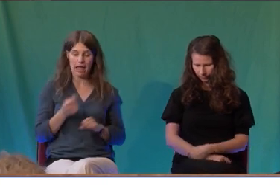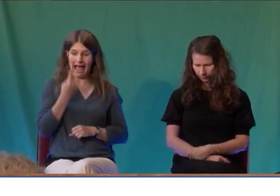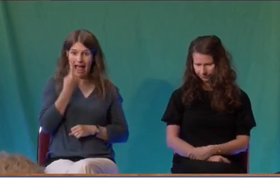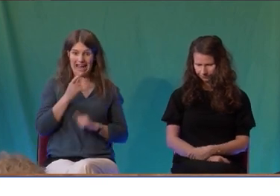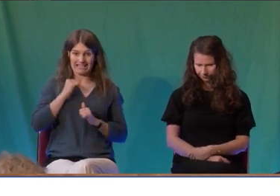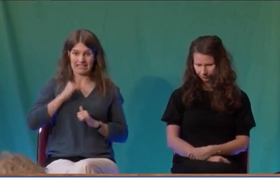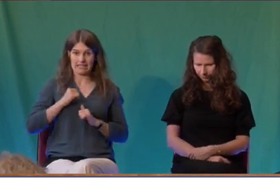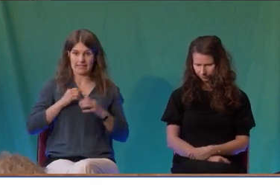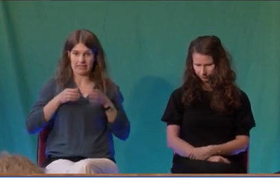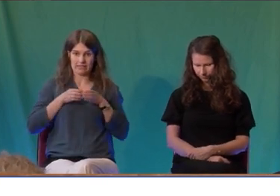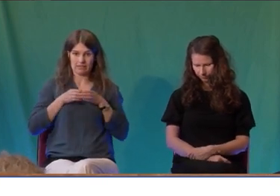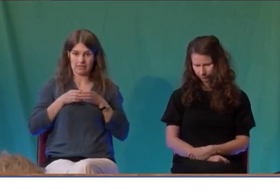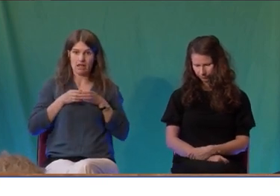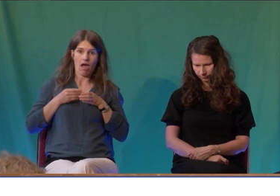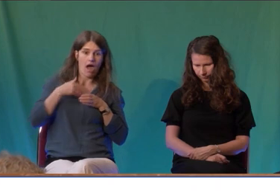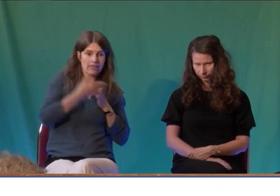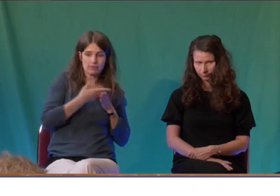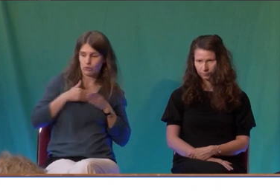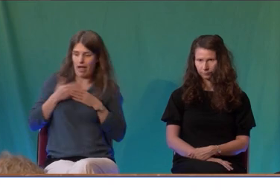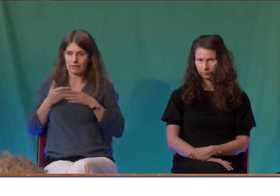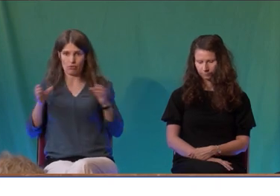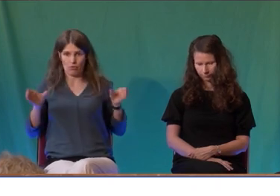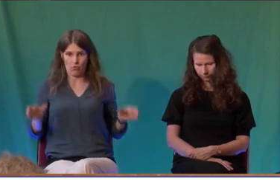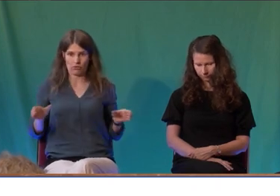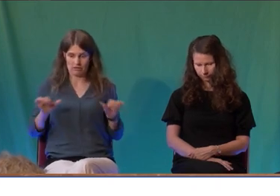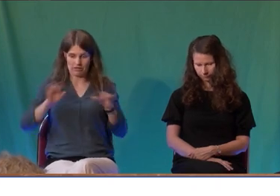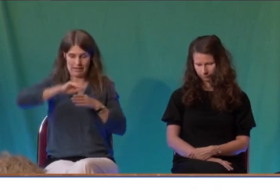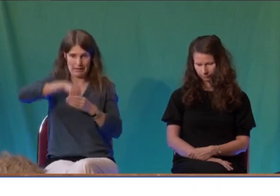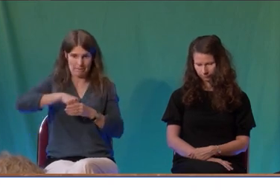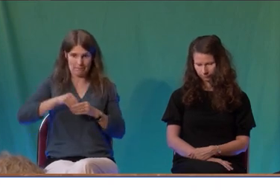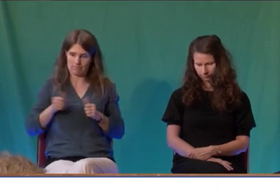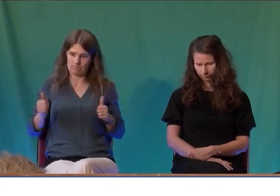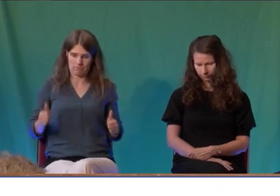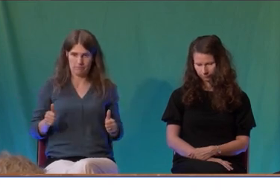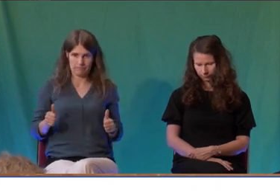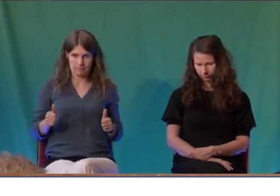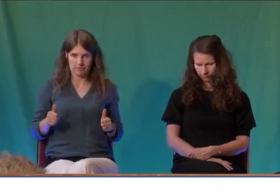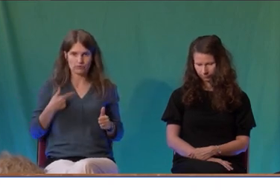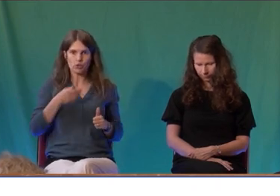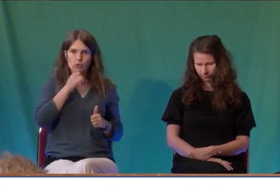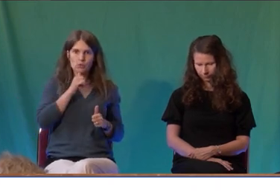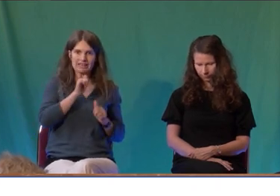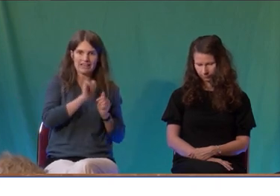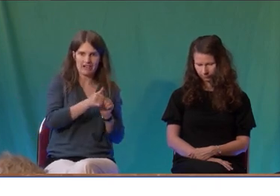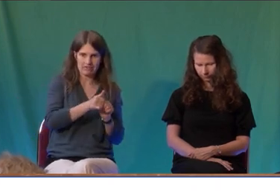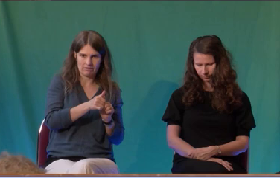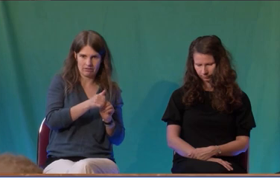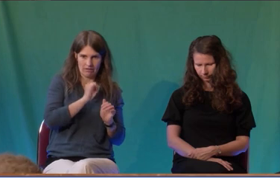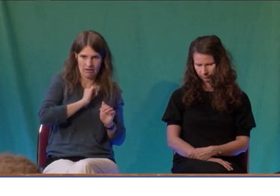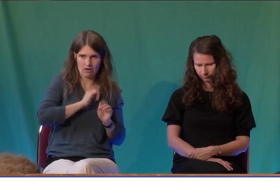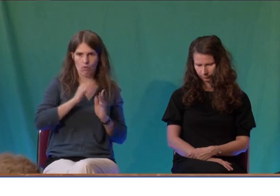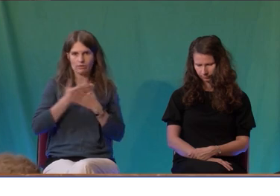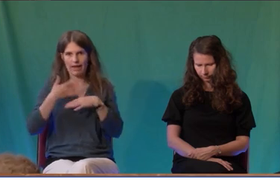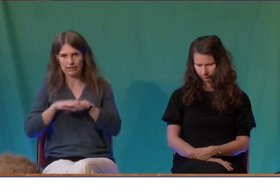Dienst gibt der beide Leistungsformen anbietet also der Jugendhilfeträger ist und eingliederungshilfeträger